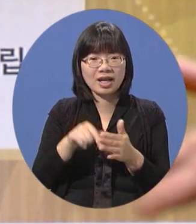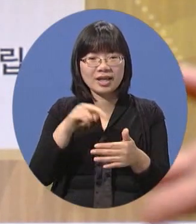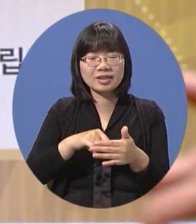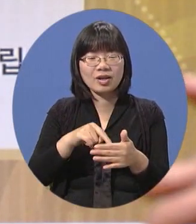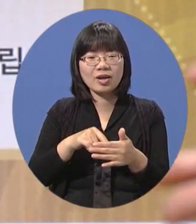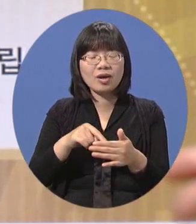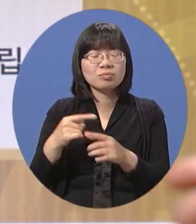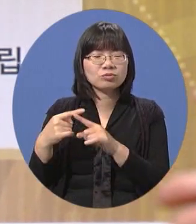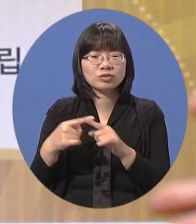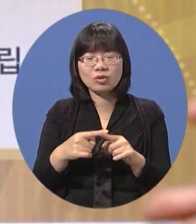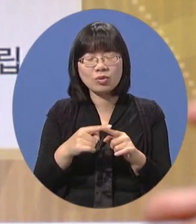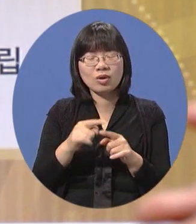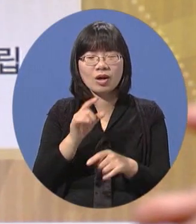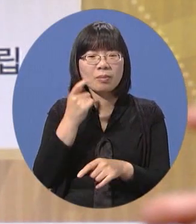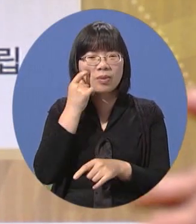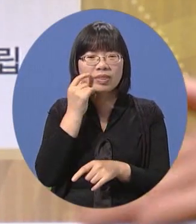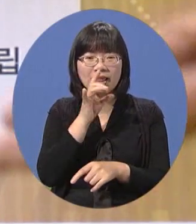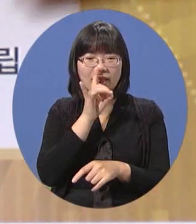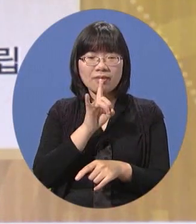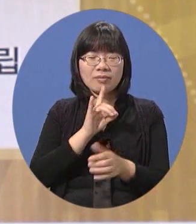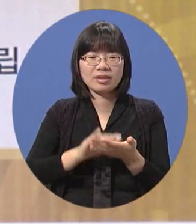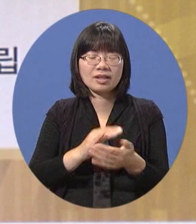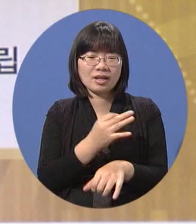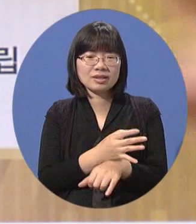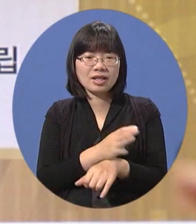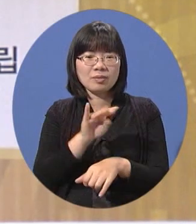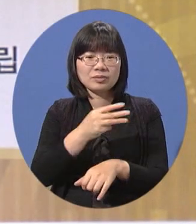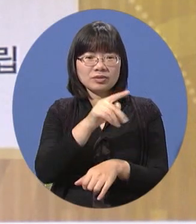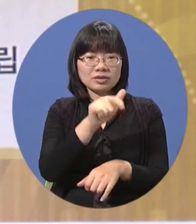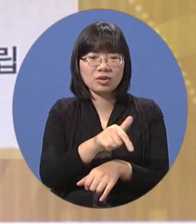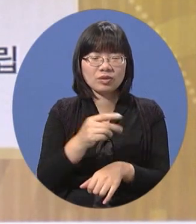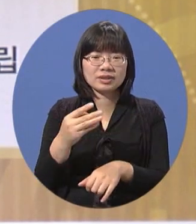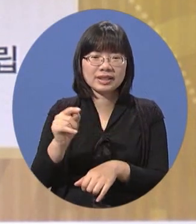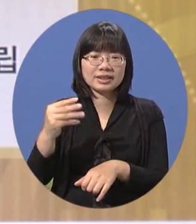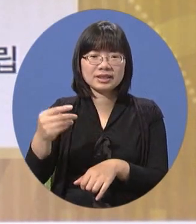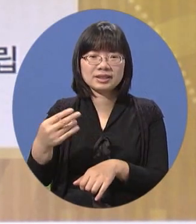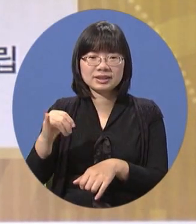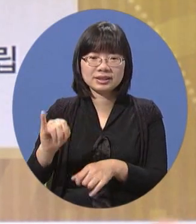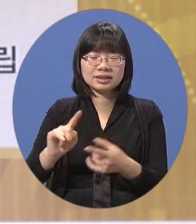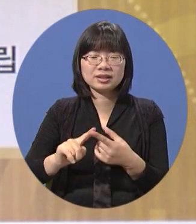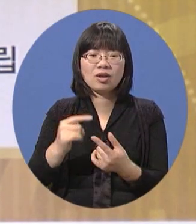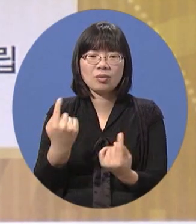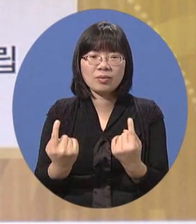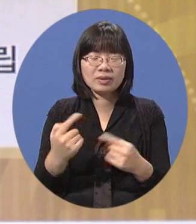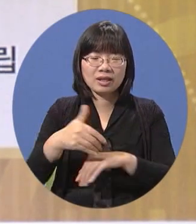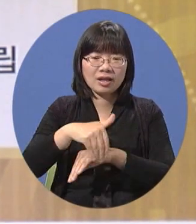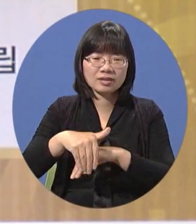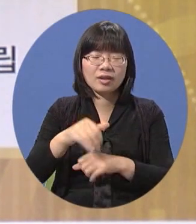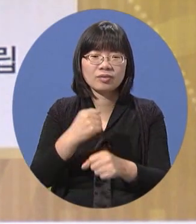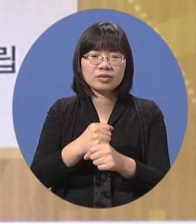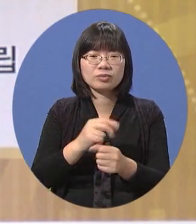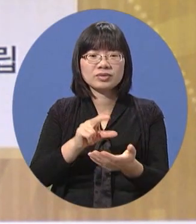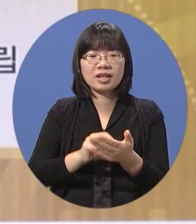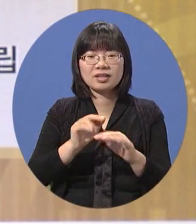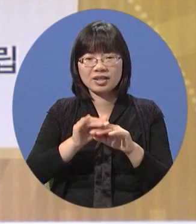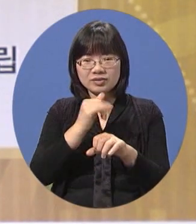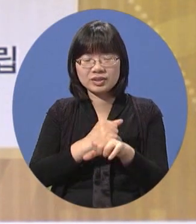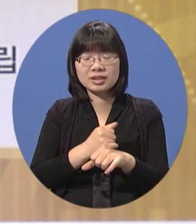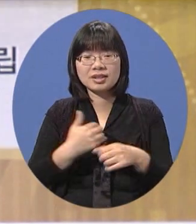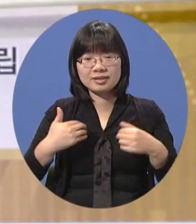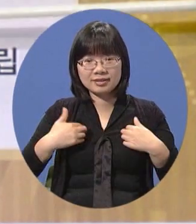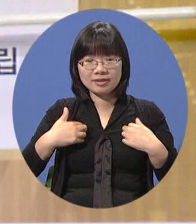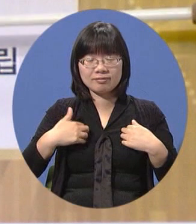무조건 못하게 할 수는 없습니다. 단순한 물론 블럭 쌓기나 테트리스 뭐 그런 거보다는 네. 전략을 세우고 문제를 해결할 수 있는 그런